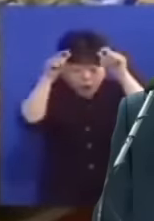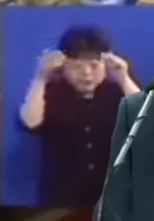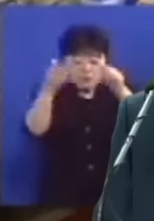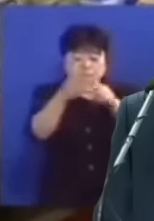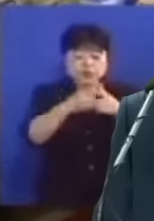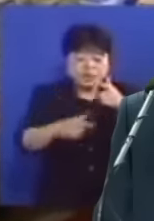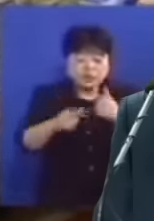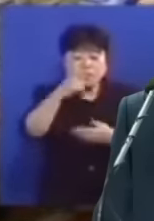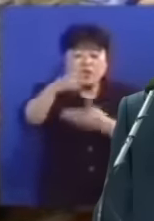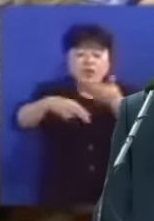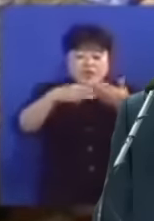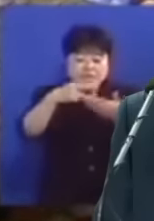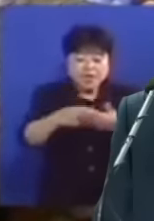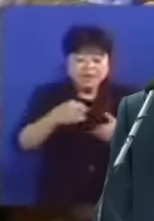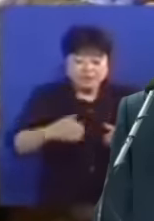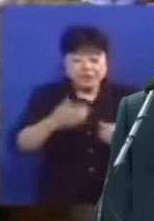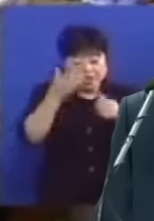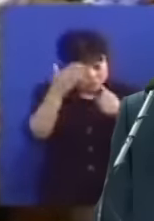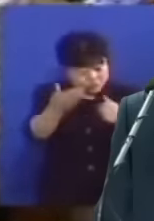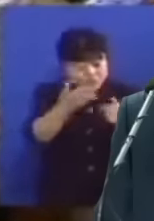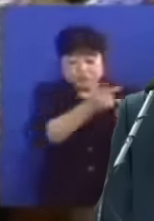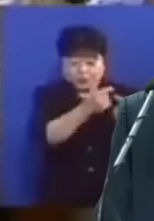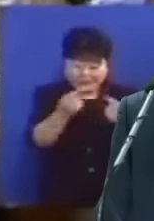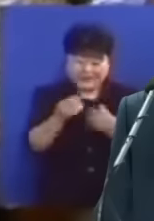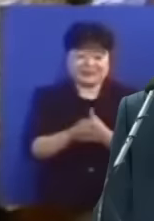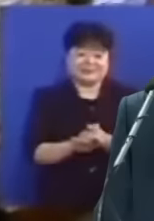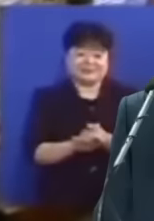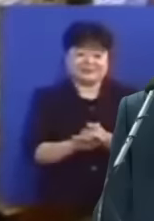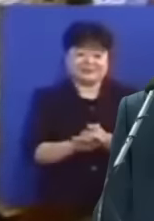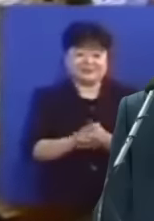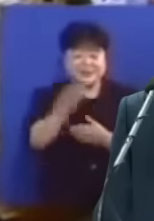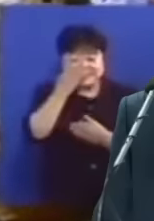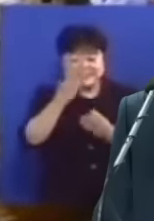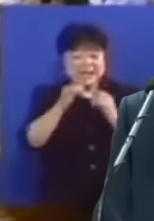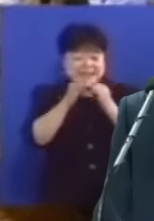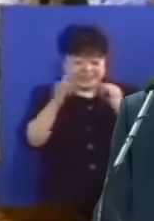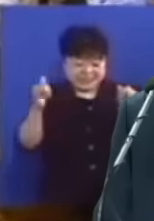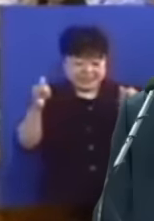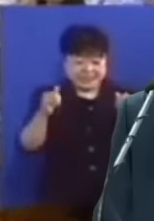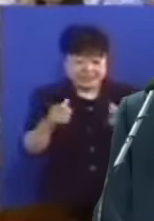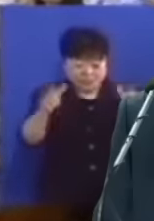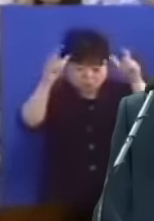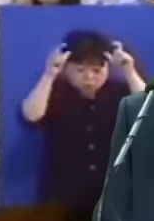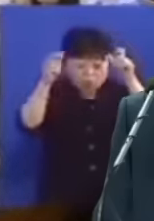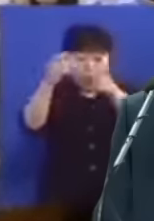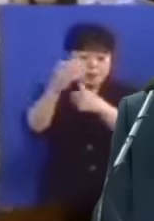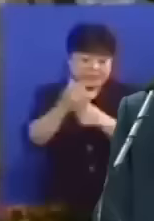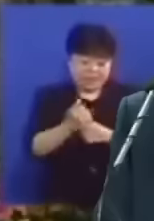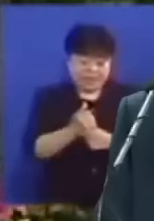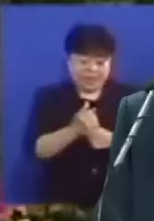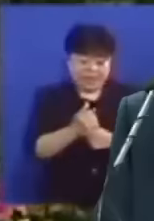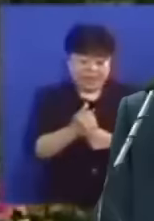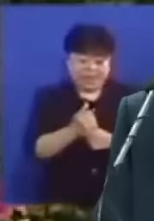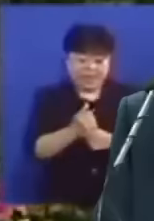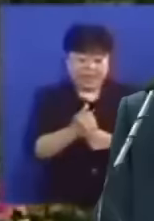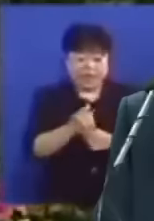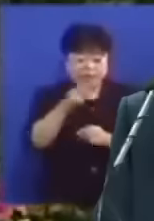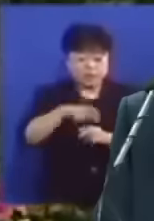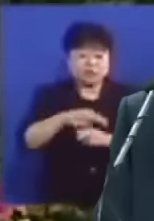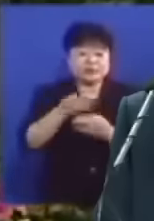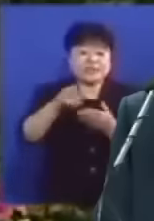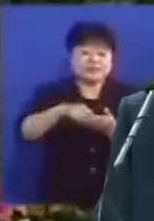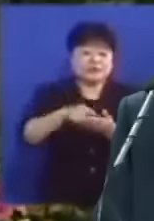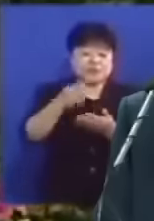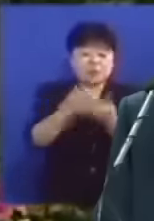드림보다 야훼를 더욱 기쁘시게 함이 될 것이라. 이스라엘 백성은 소를 잡아서 속죄제나